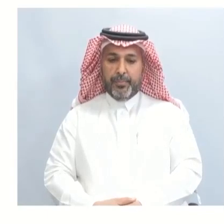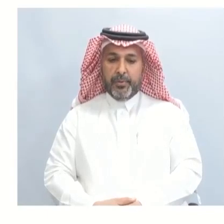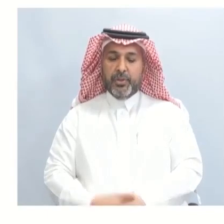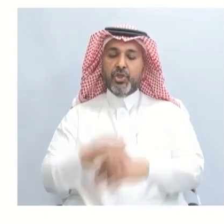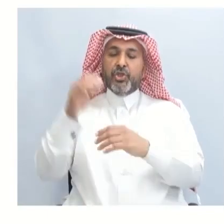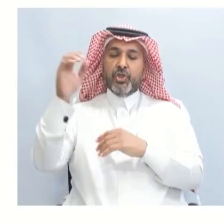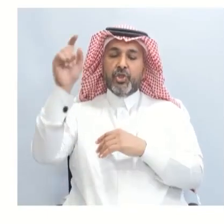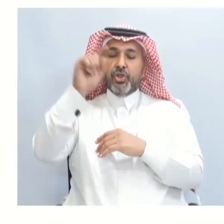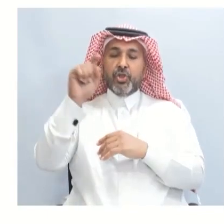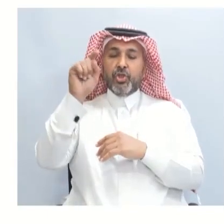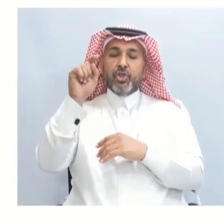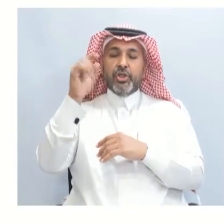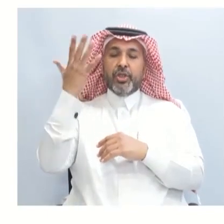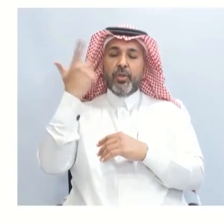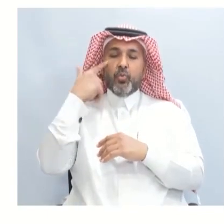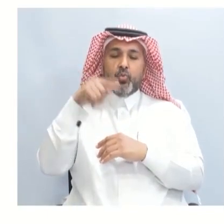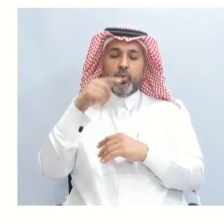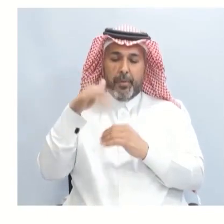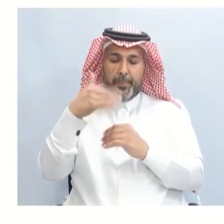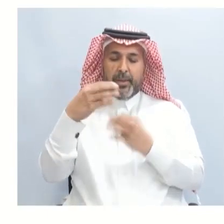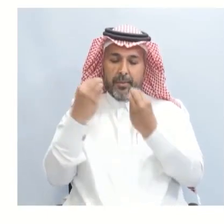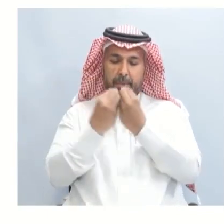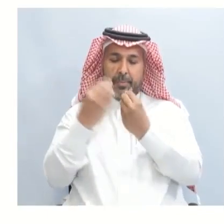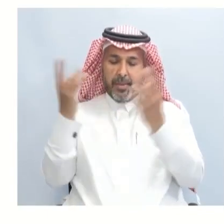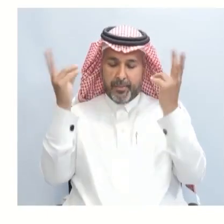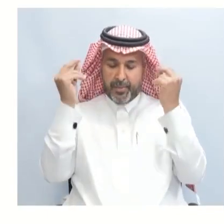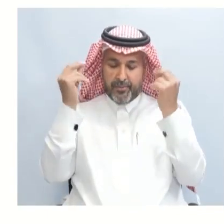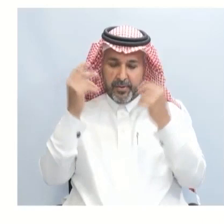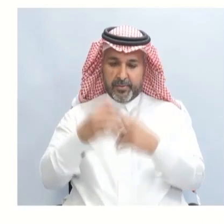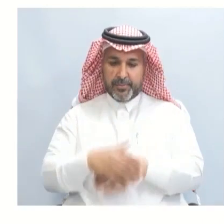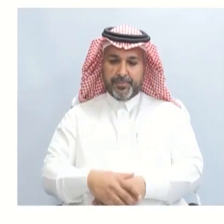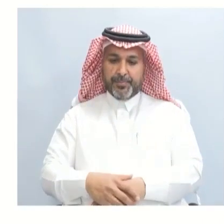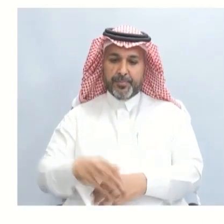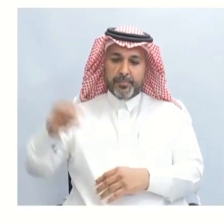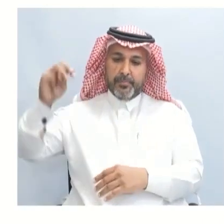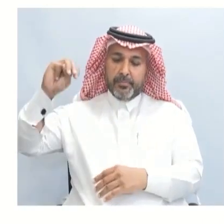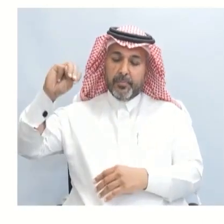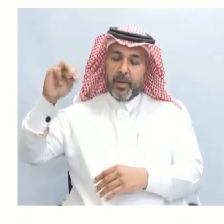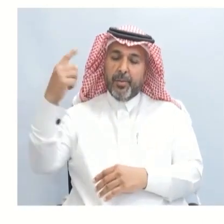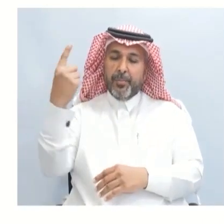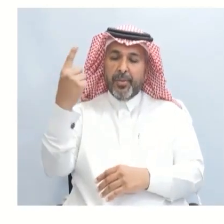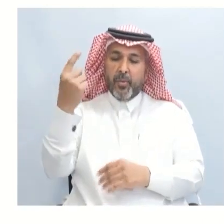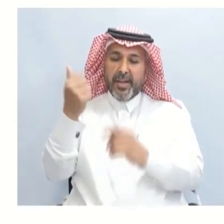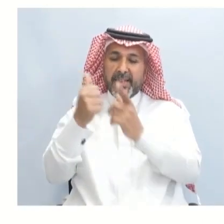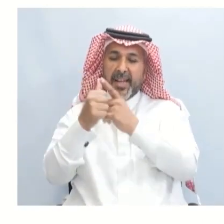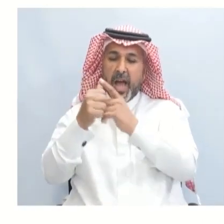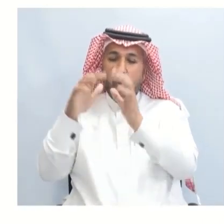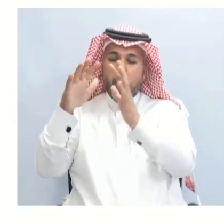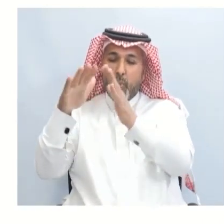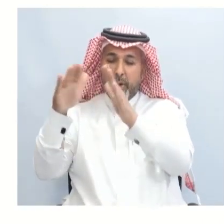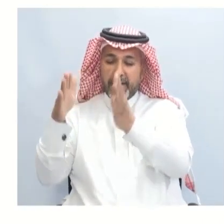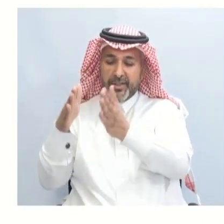لانني ساتكلم عنها لاحقا ام 1 كتله الجسم الاول ام2 الجزم الثاني ام 1 وام 2